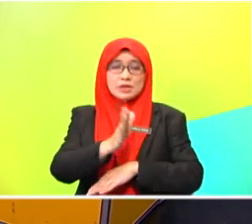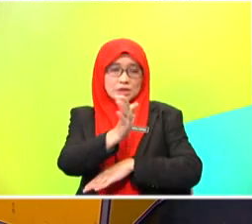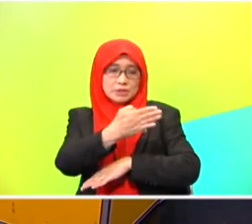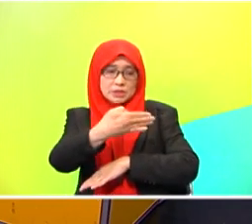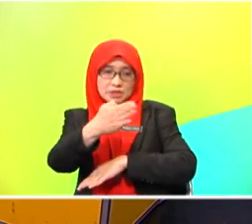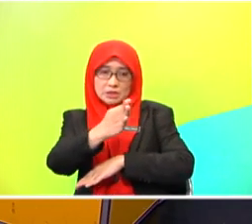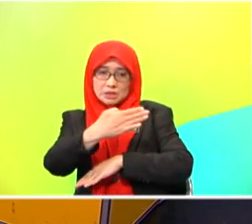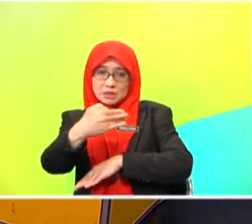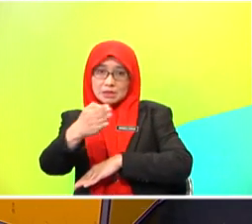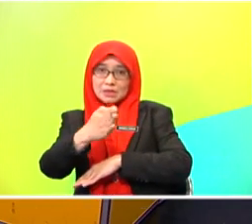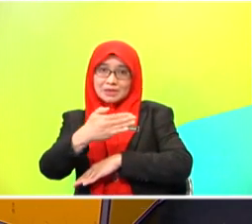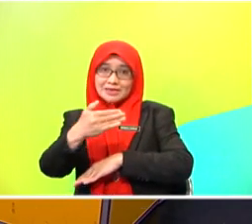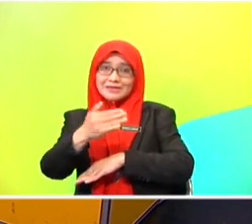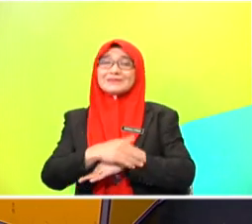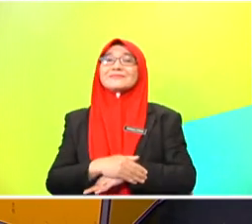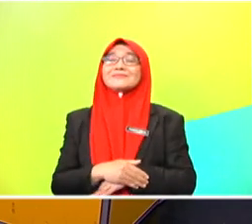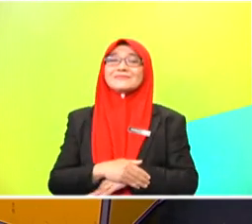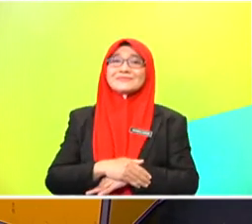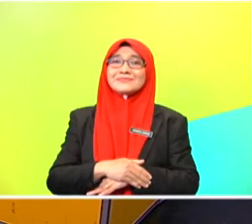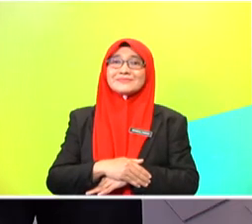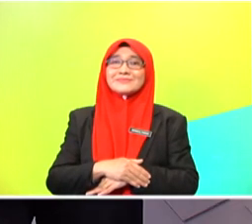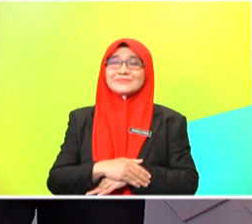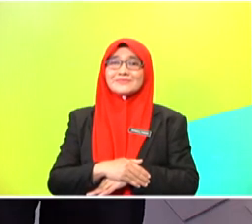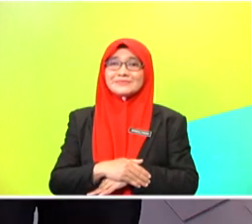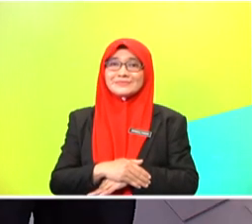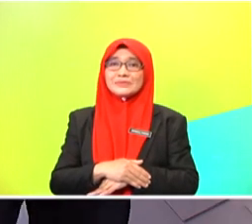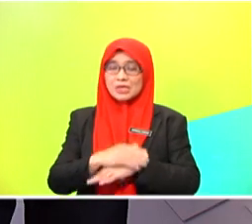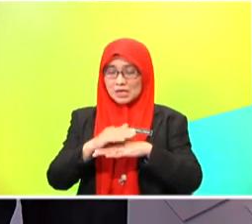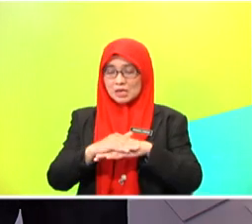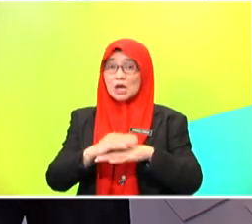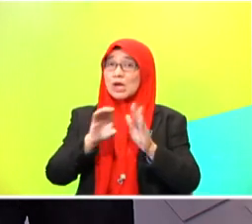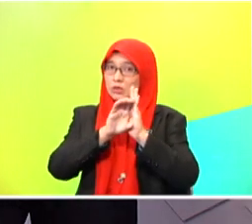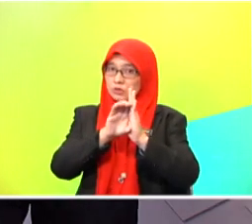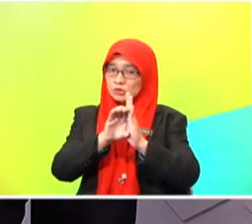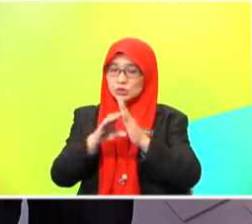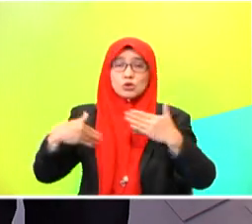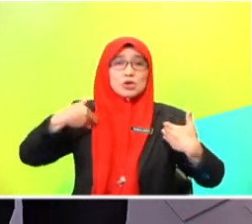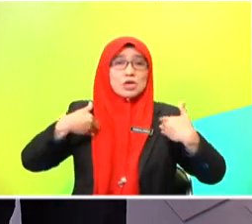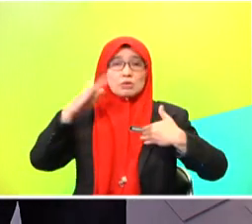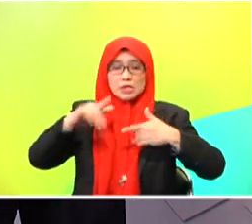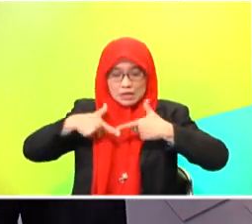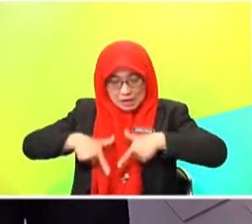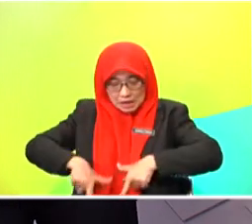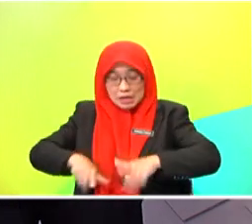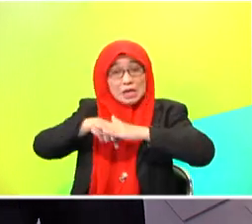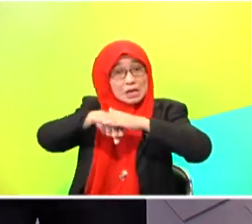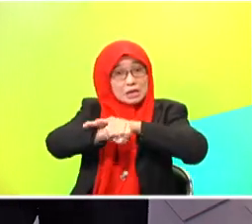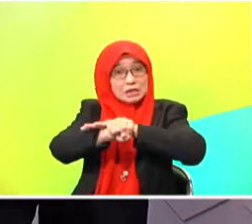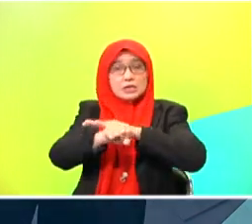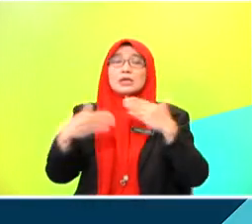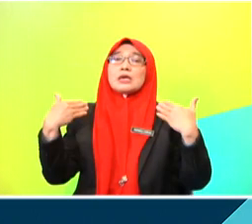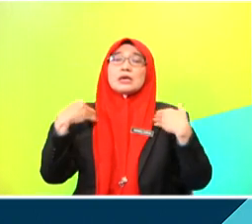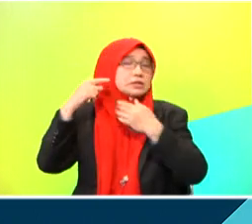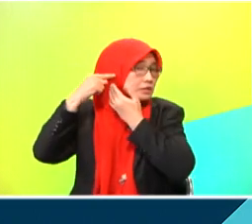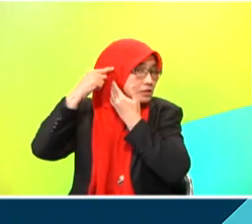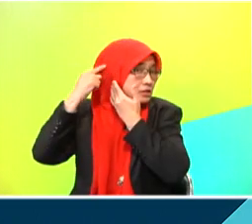bertelur. Okey. Okey. Baik. Ini contoh haiwan yang melahirkan anak. Contohnya mempunyai cuping telinga, kelenjar